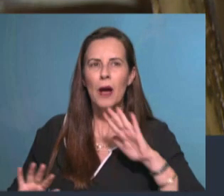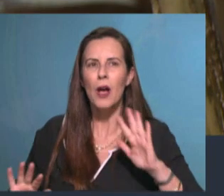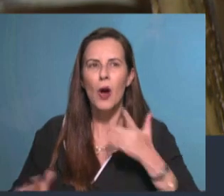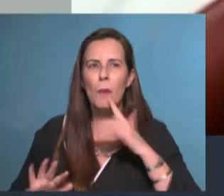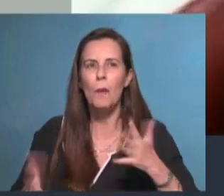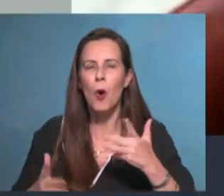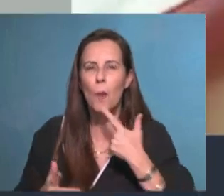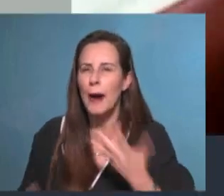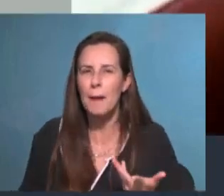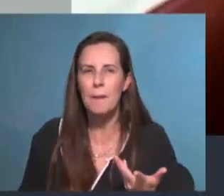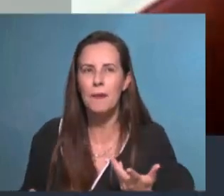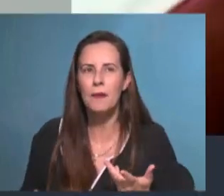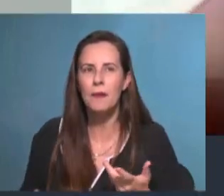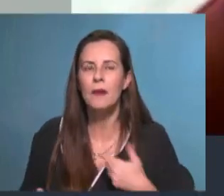עלה?